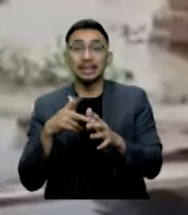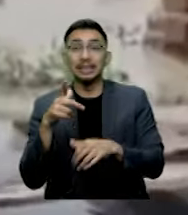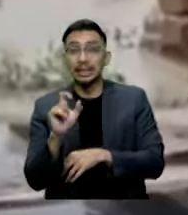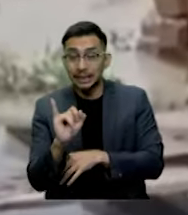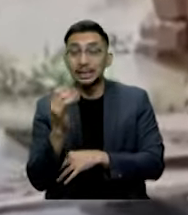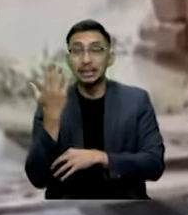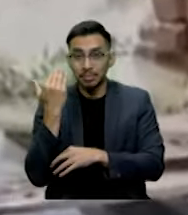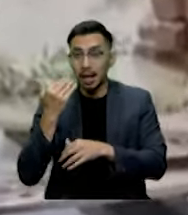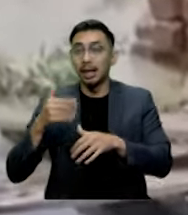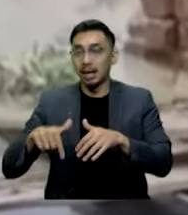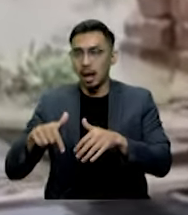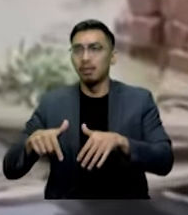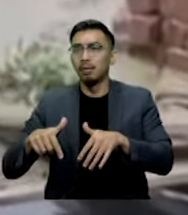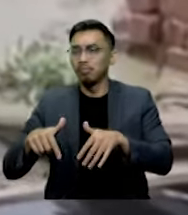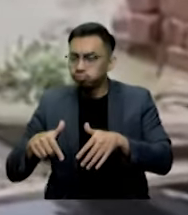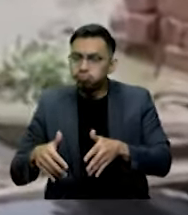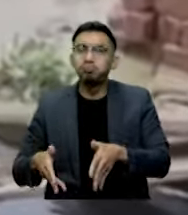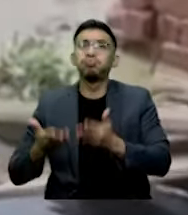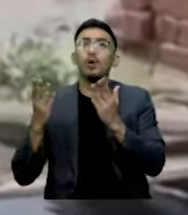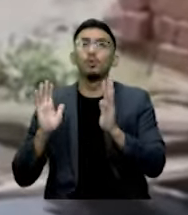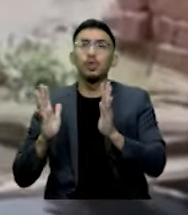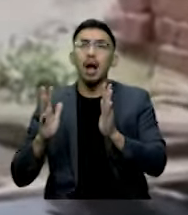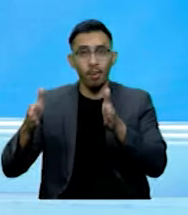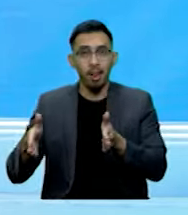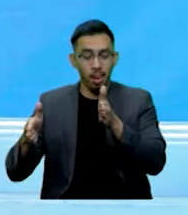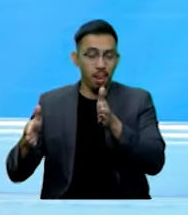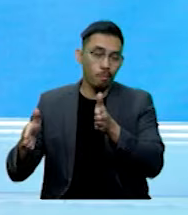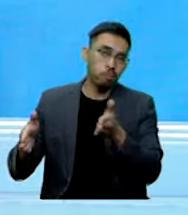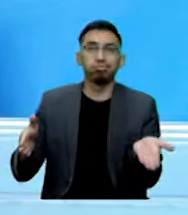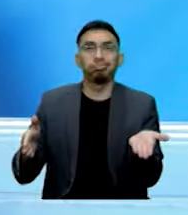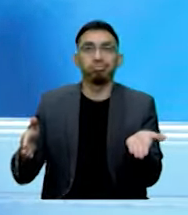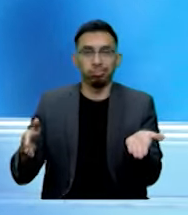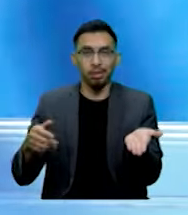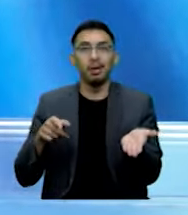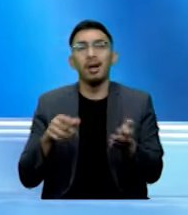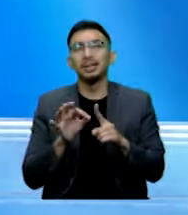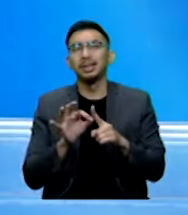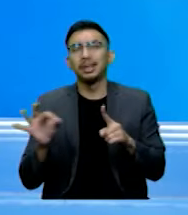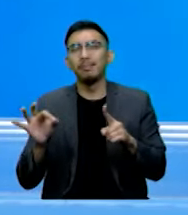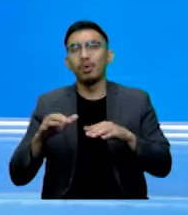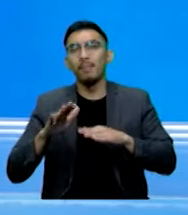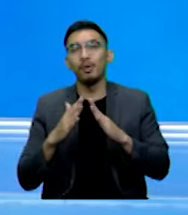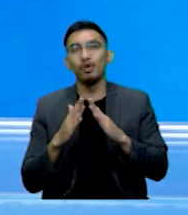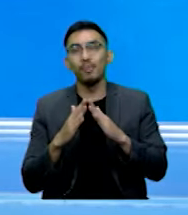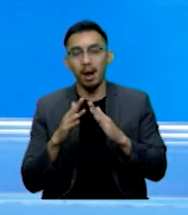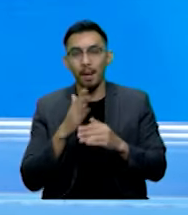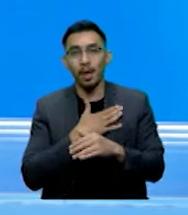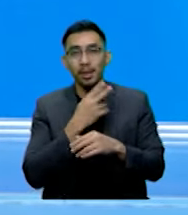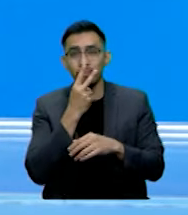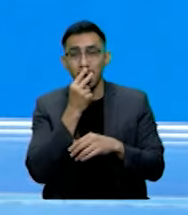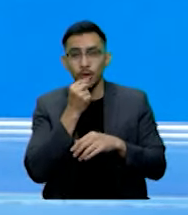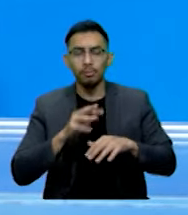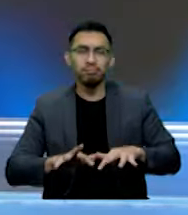Merangin, Provinsi Jambi, Sarvandi, iNews melaporkan. Akibat tanggul jebol, ribuan rumah di Kabupaten Bandung terendam